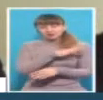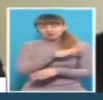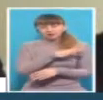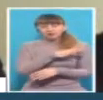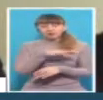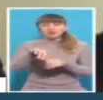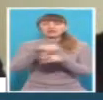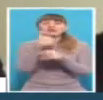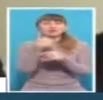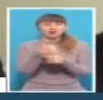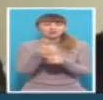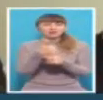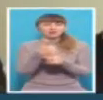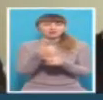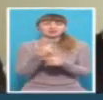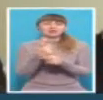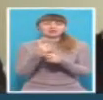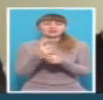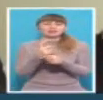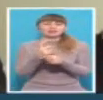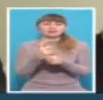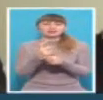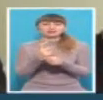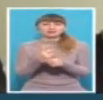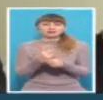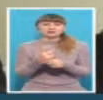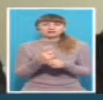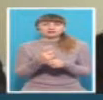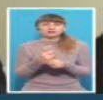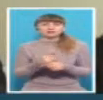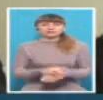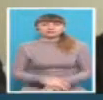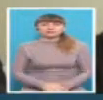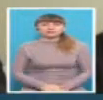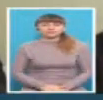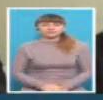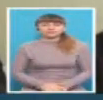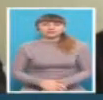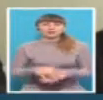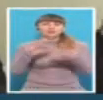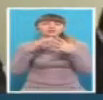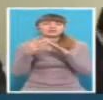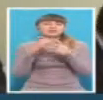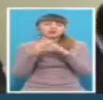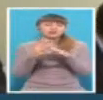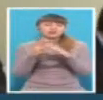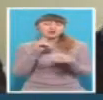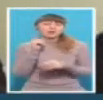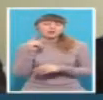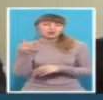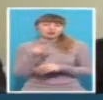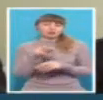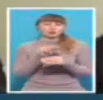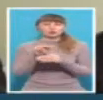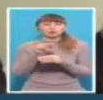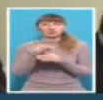балаларын ағылшын тіліне оқыту жобасы. Бұл жоба аясында облысымыздың 7 аймағына қазақстандық студенттер мен